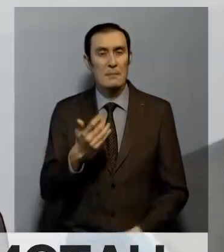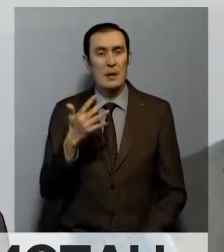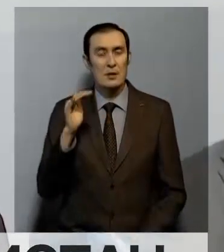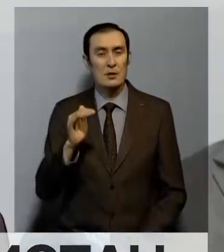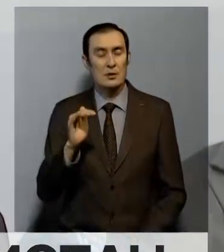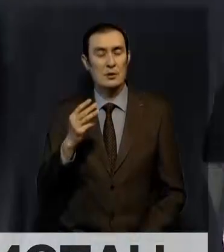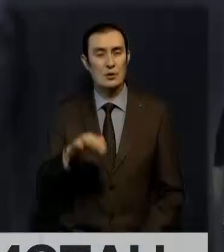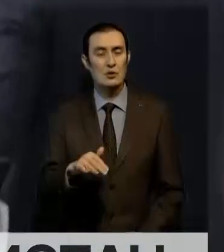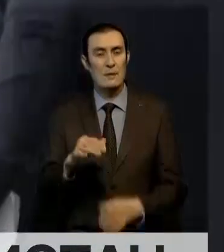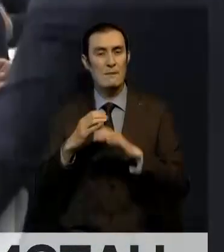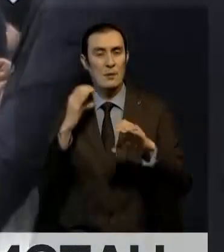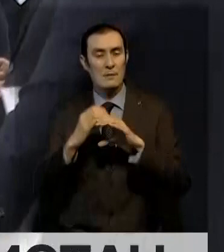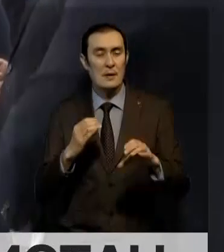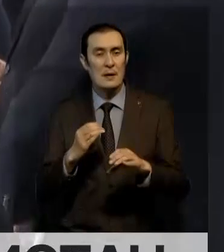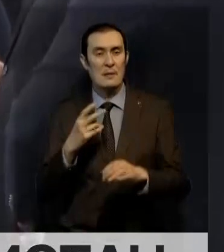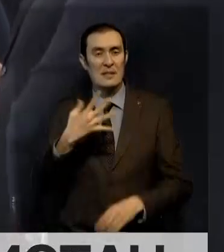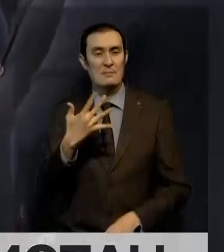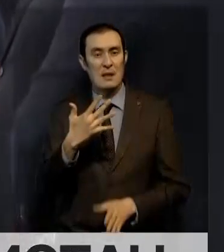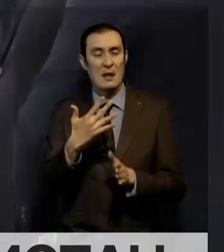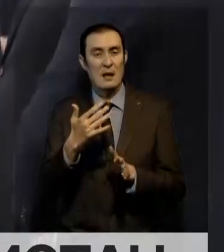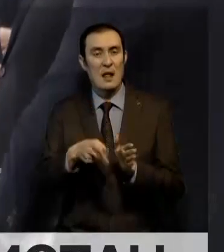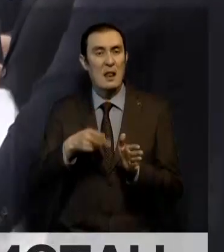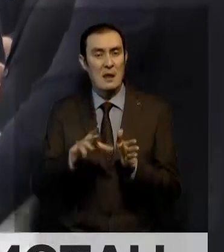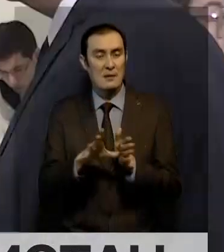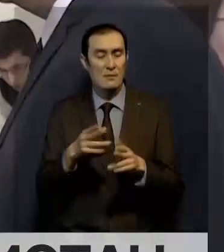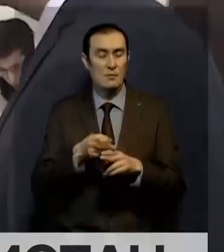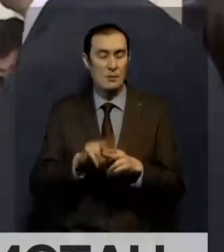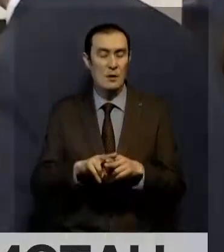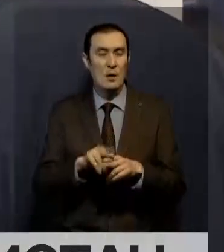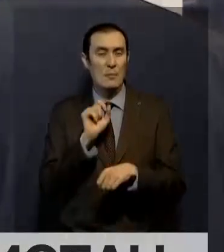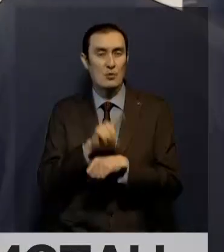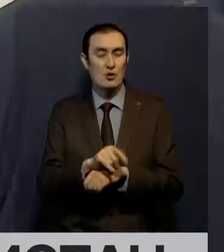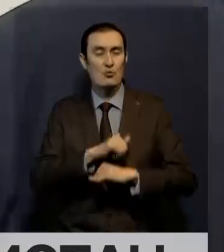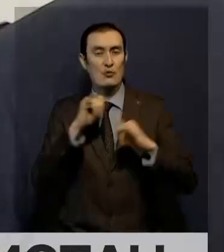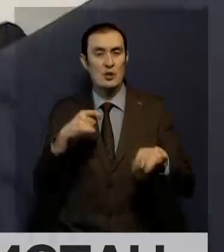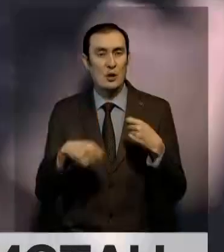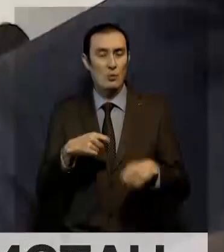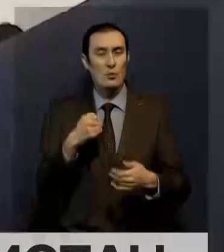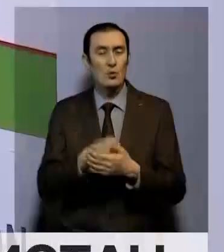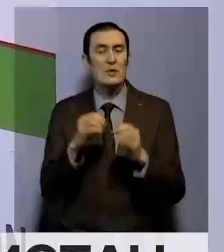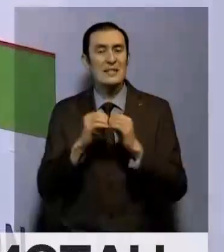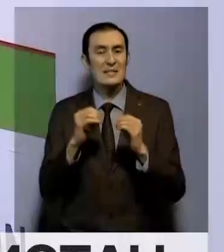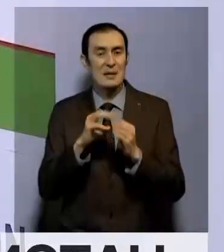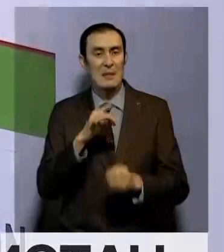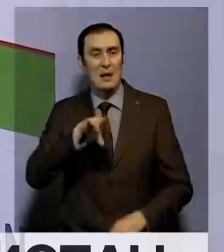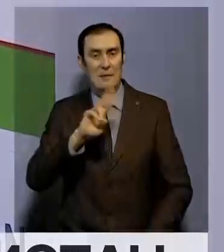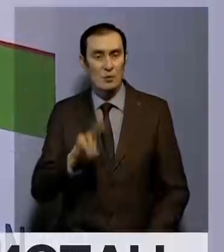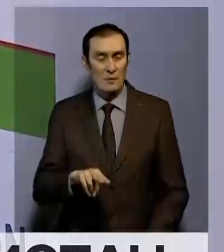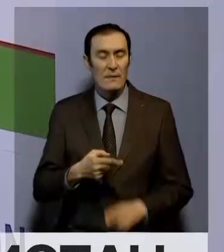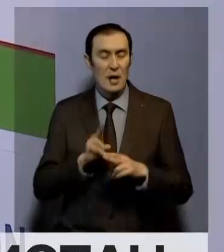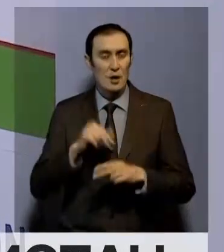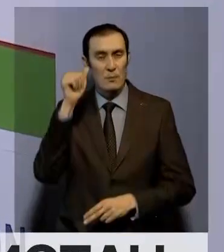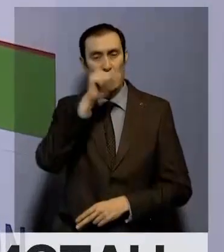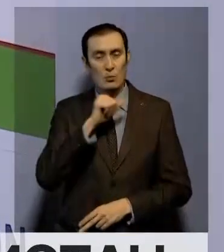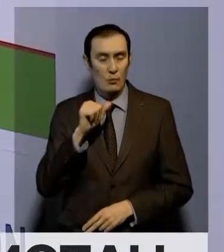полувагонов, 25 тепловозов. Главы государств нам дали поручение довести товарооборот до 10 миллиардов. Я думаю, в этом году мы уже